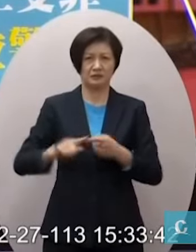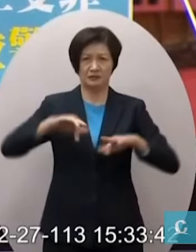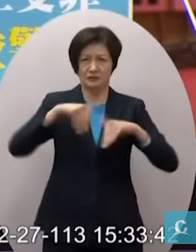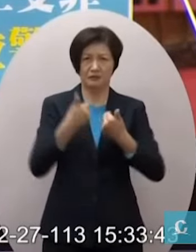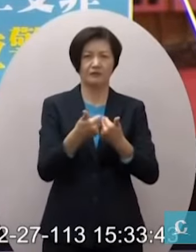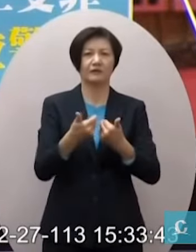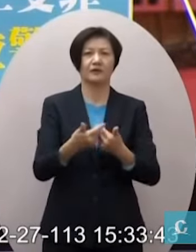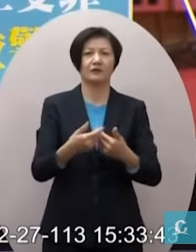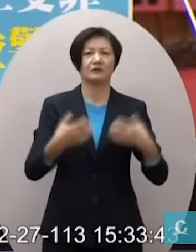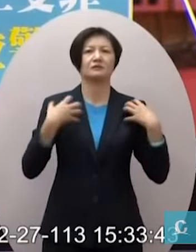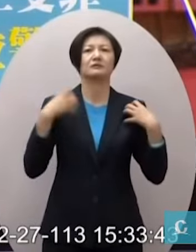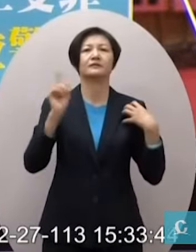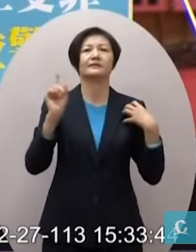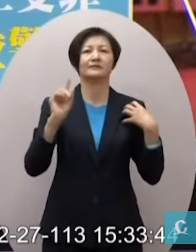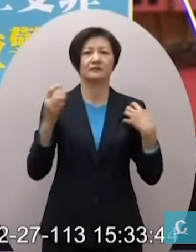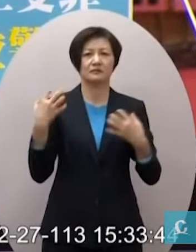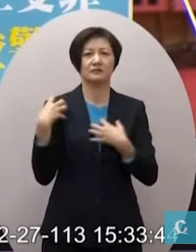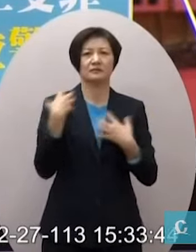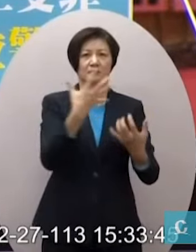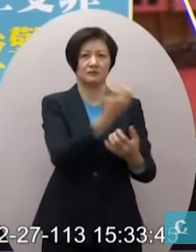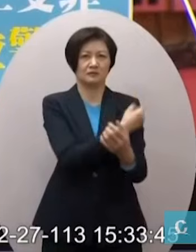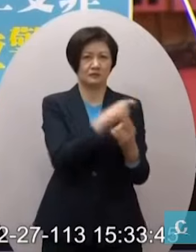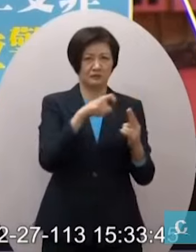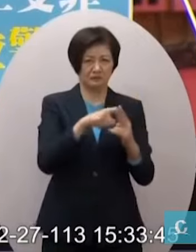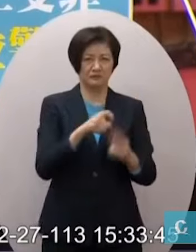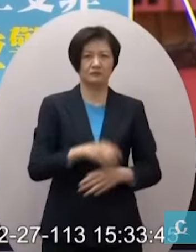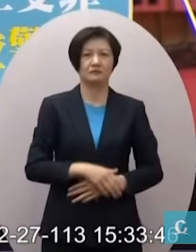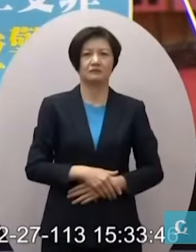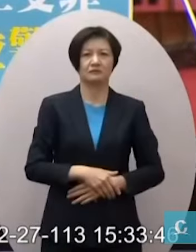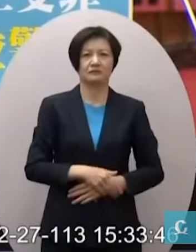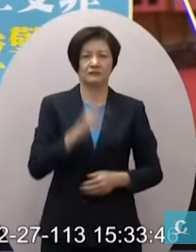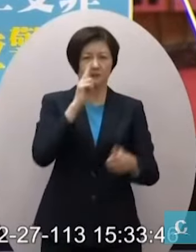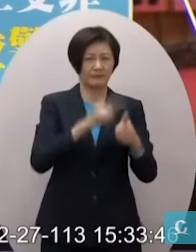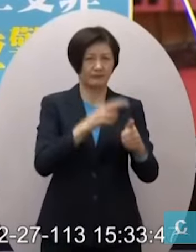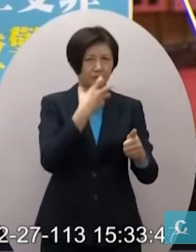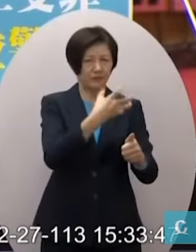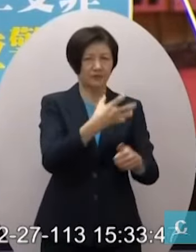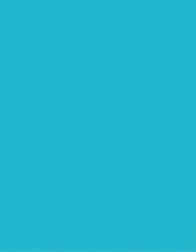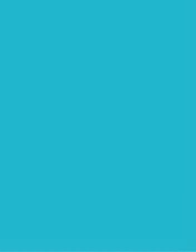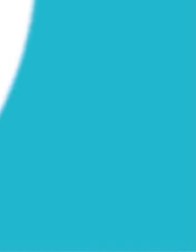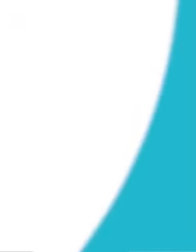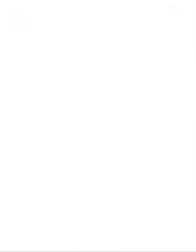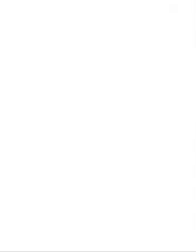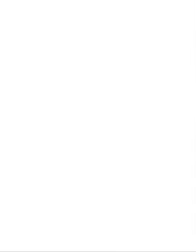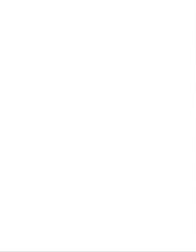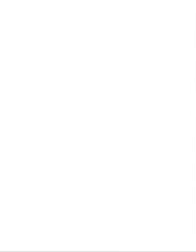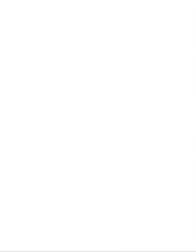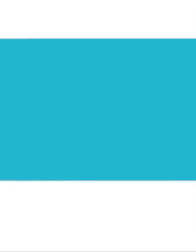任这个要劳工来扛呢？所以这一点是对劳工不公平。